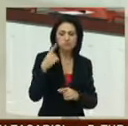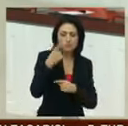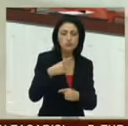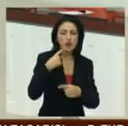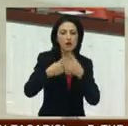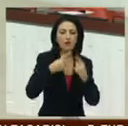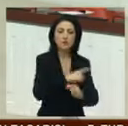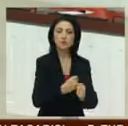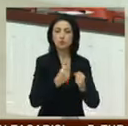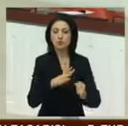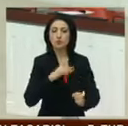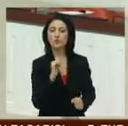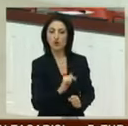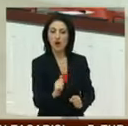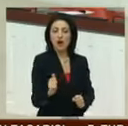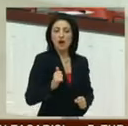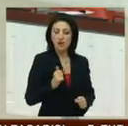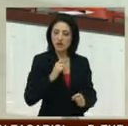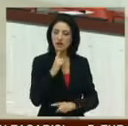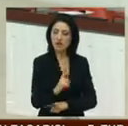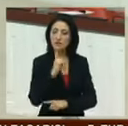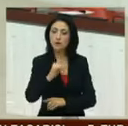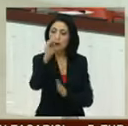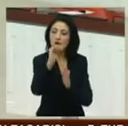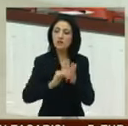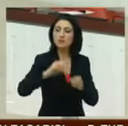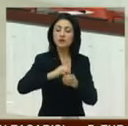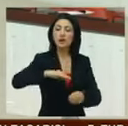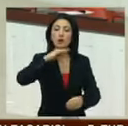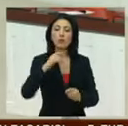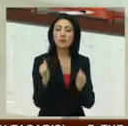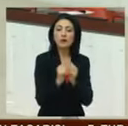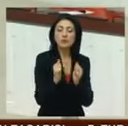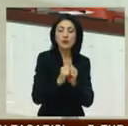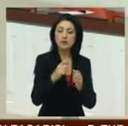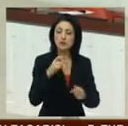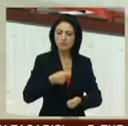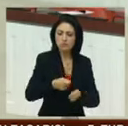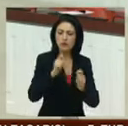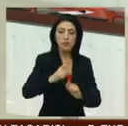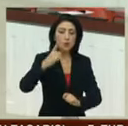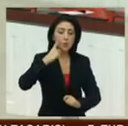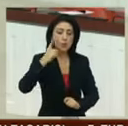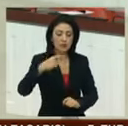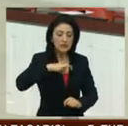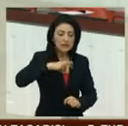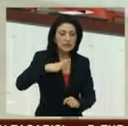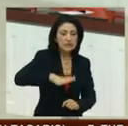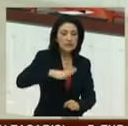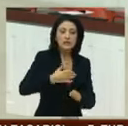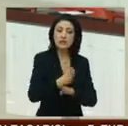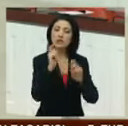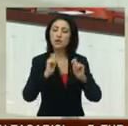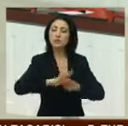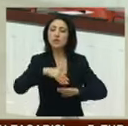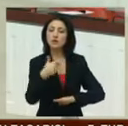güçlüdür. Askeri vesayeti azaltmak için AB değerlerini kullanan hükümet, niyetini gerçekleştirdikten